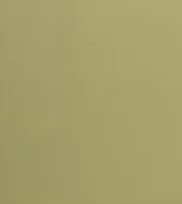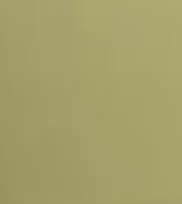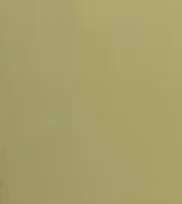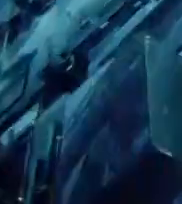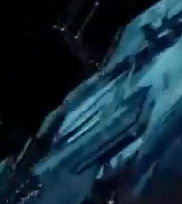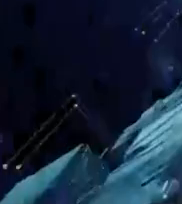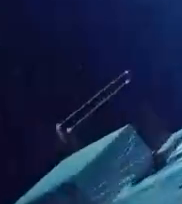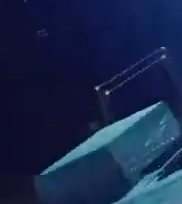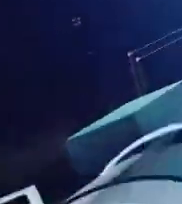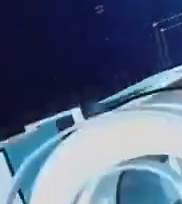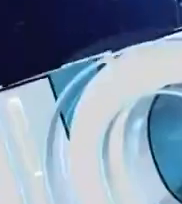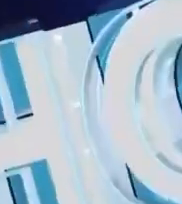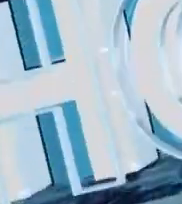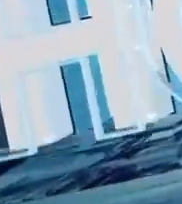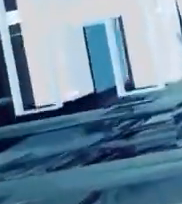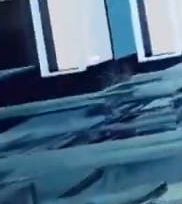Бог.